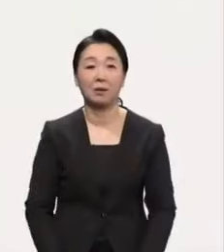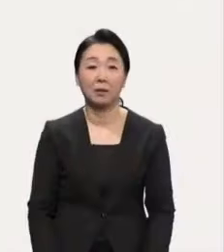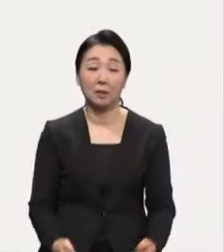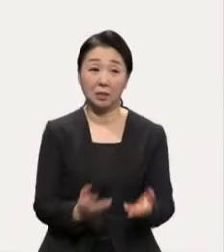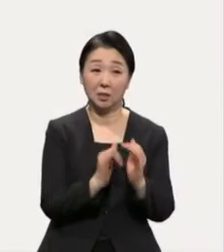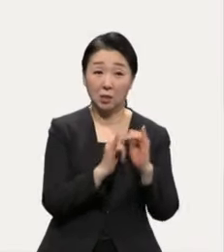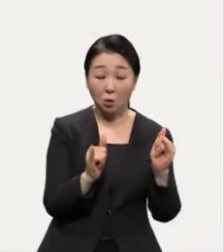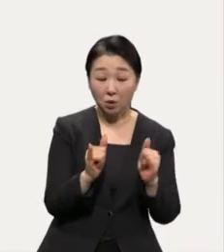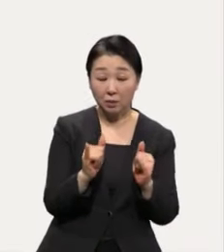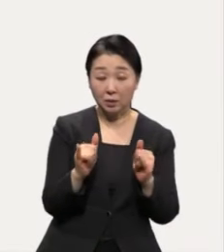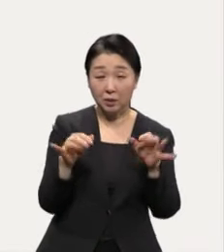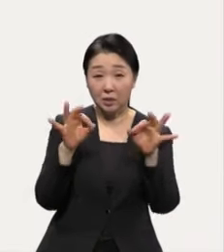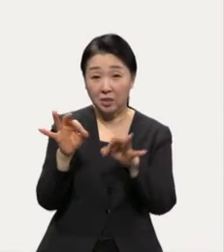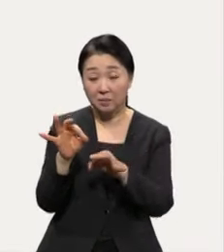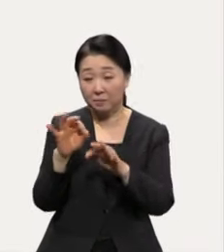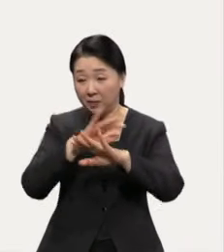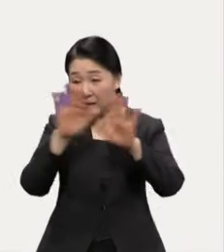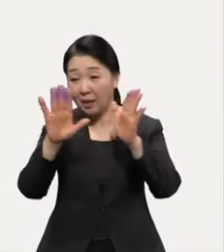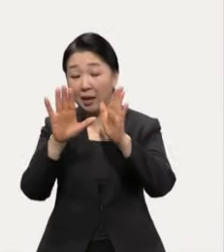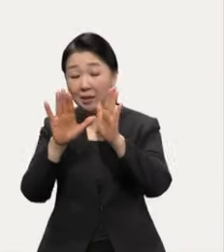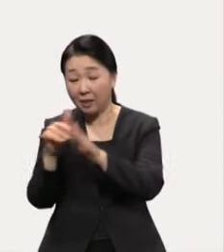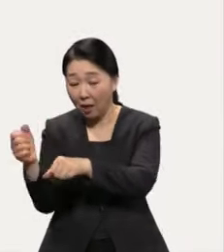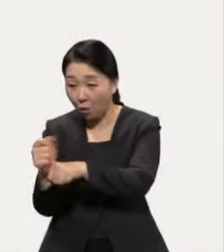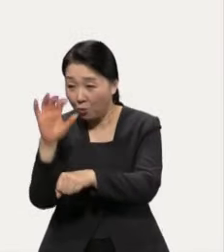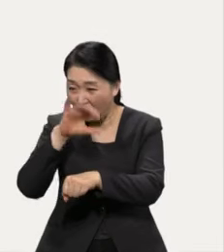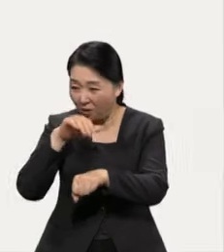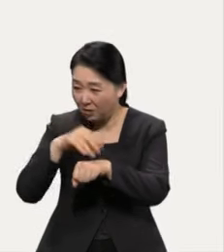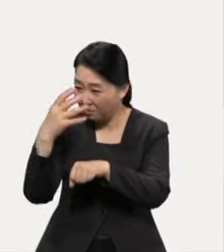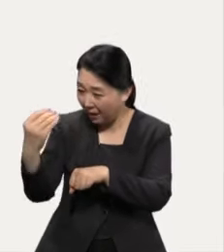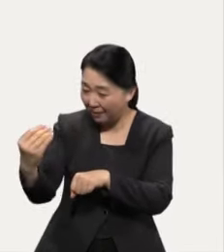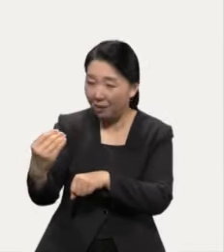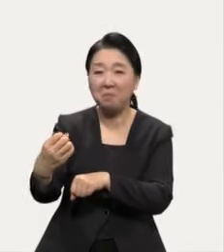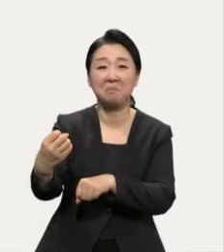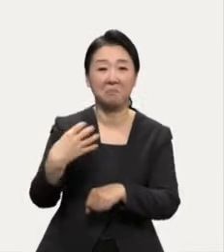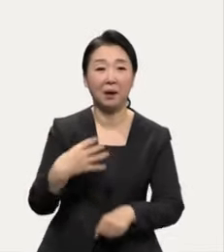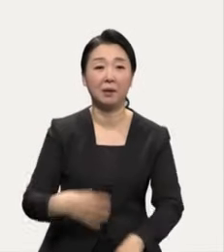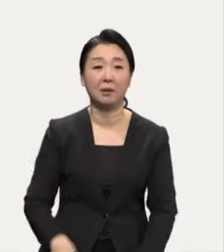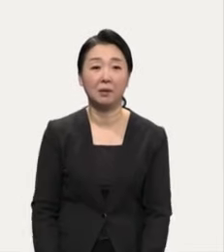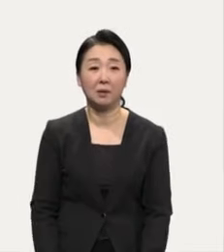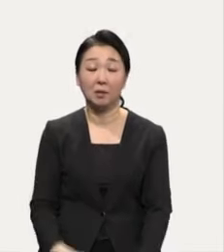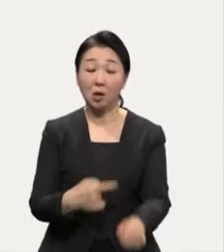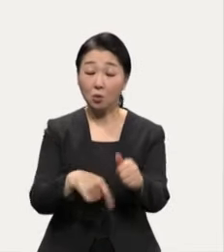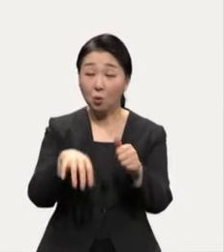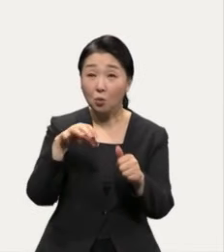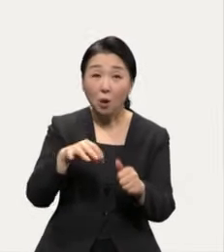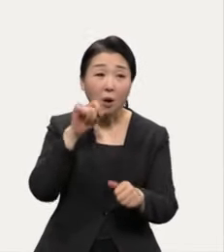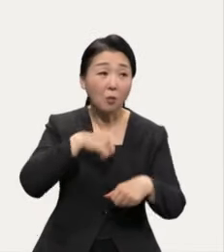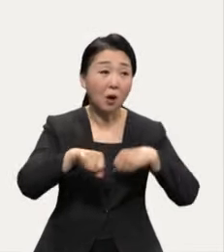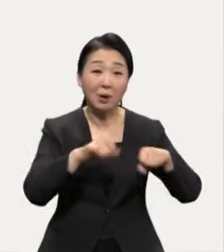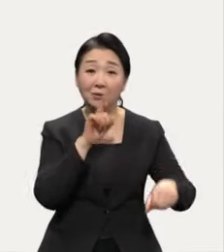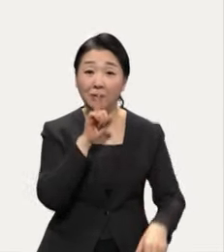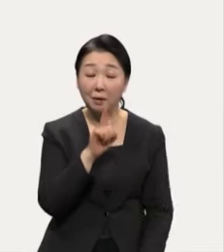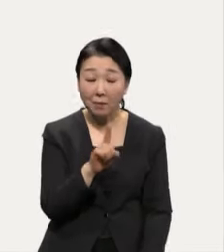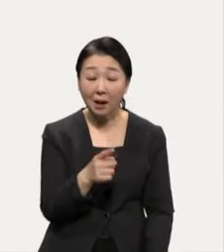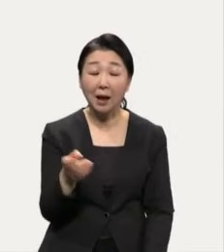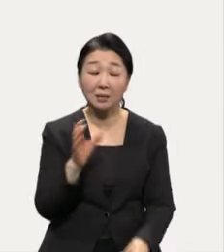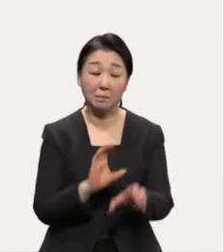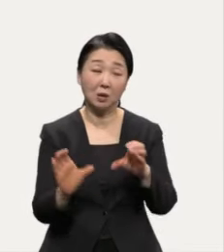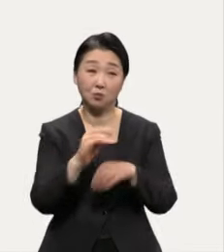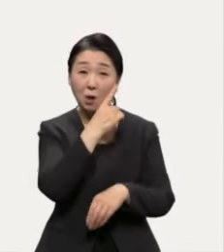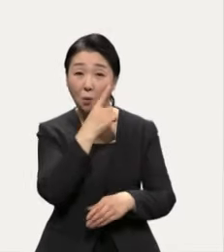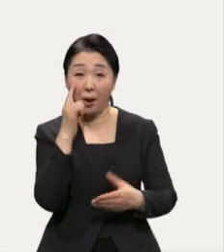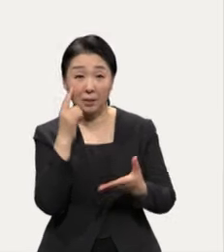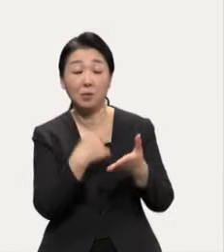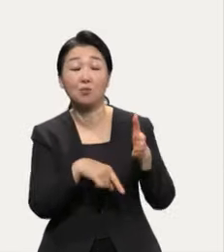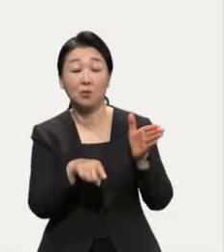직원들은 김원장이 낮시간에 골프 연습을 하는 걸 봤다고 말했습니다 교육원 측은 동아리 활동이었다서 추가 사실 확인을